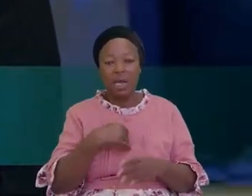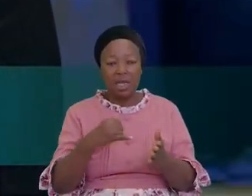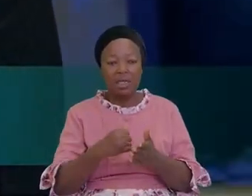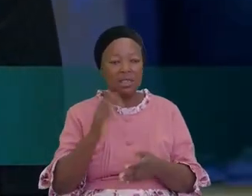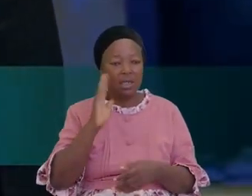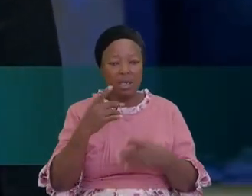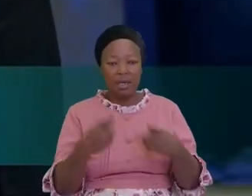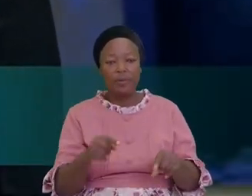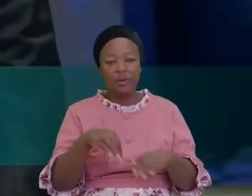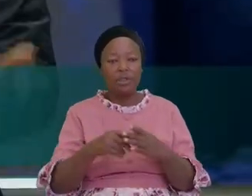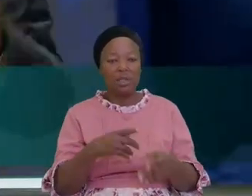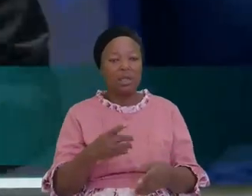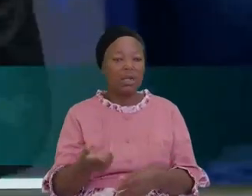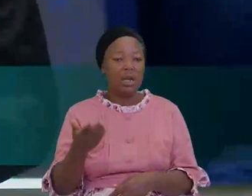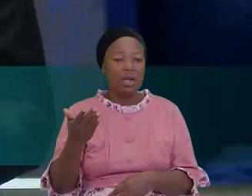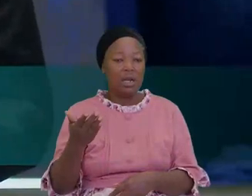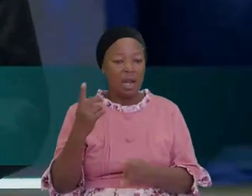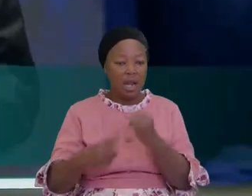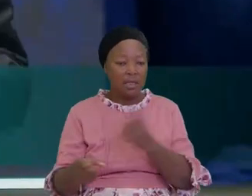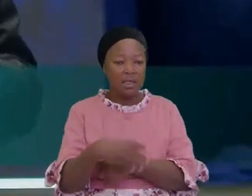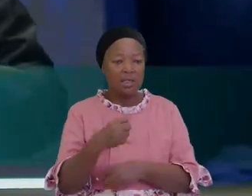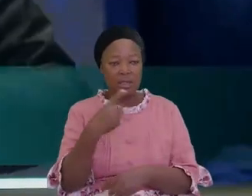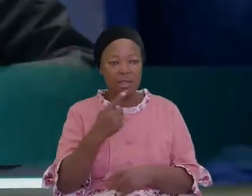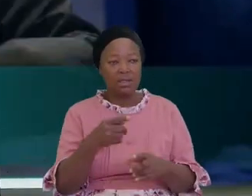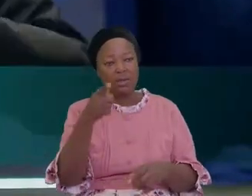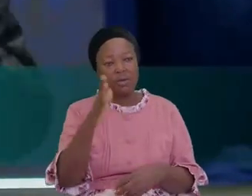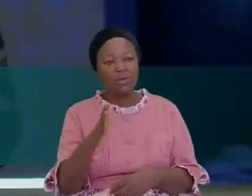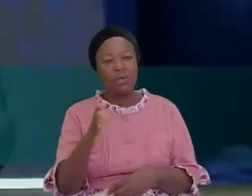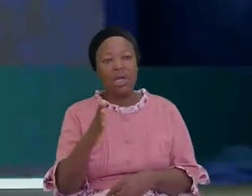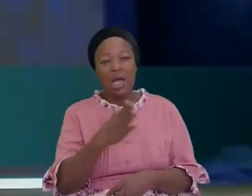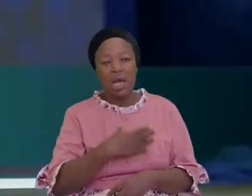Dans les derniers jours, dit Dieu,